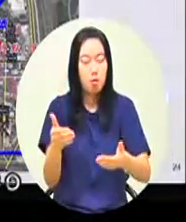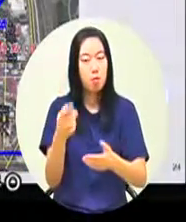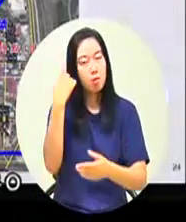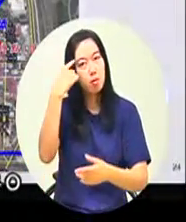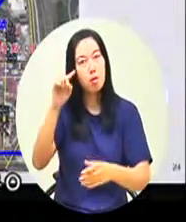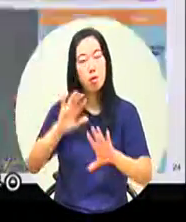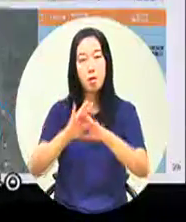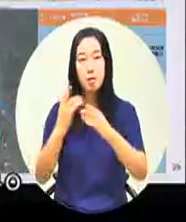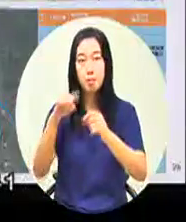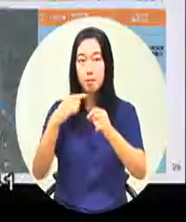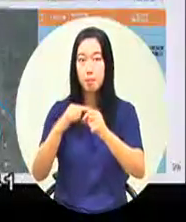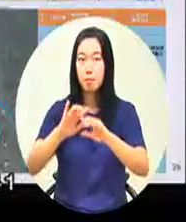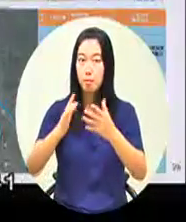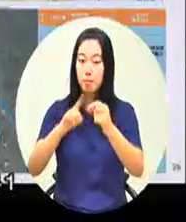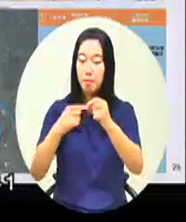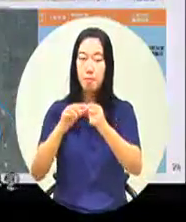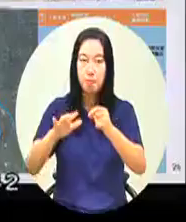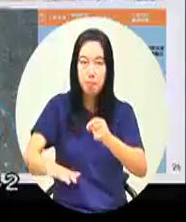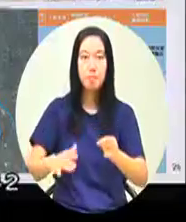成。下一页，